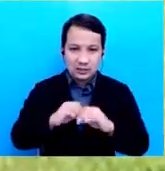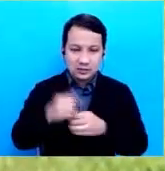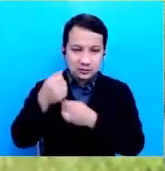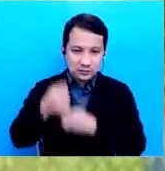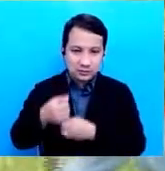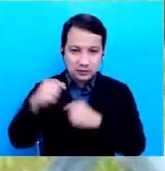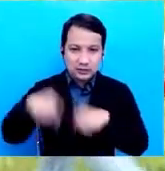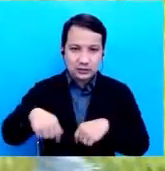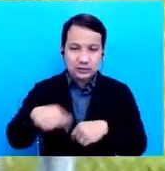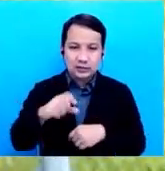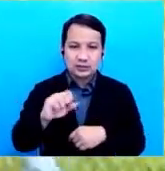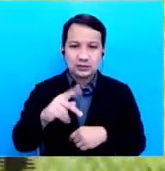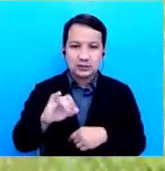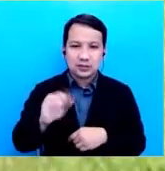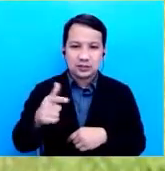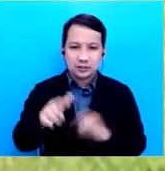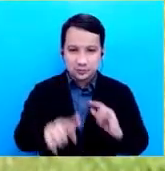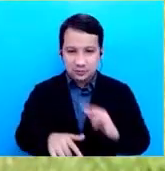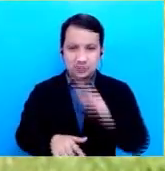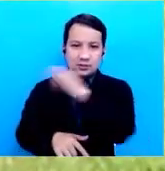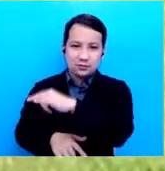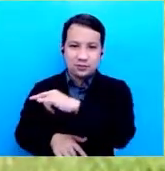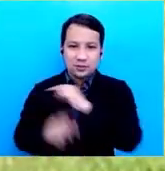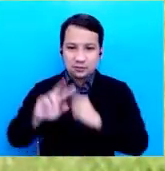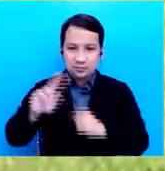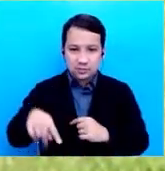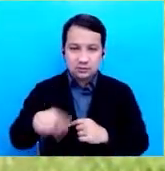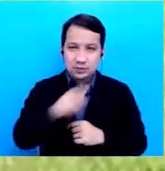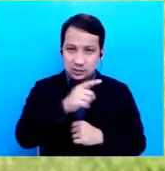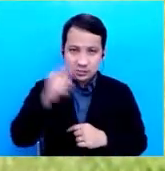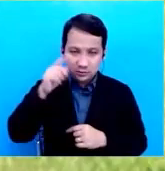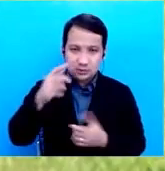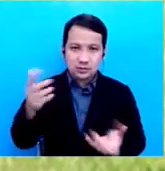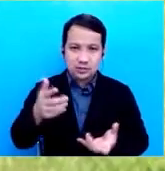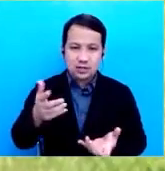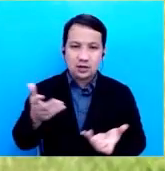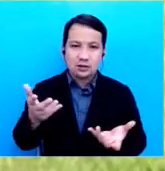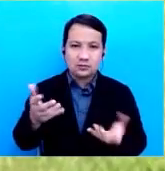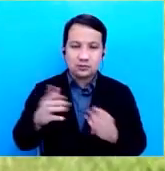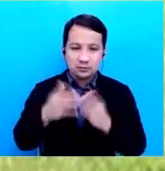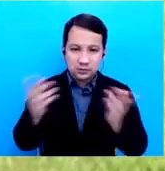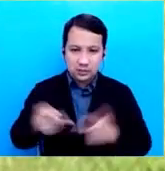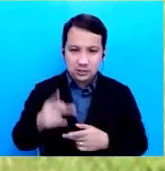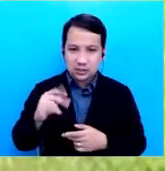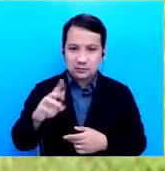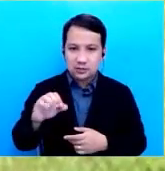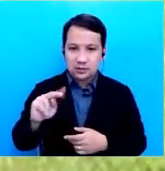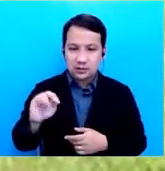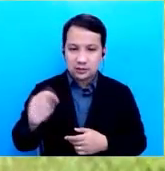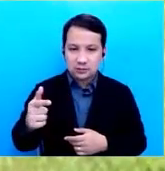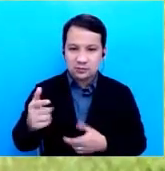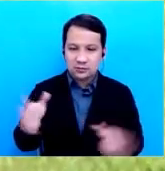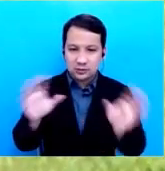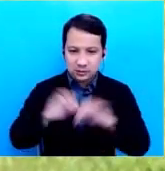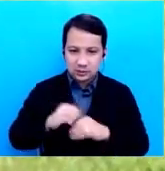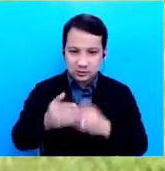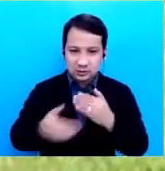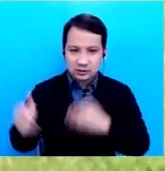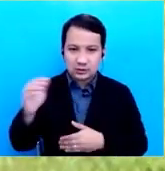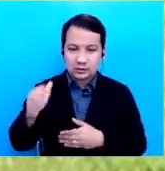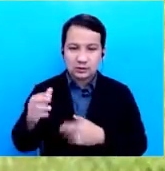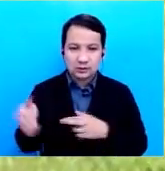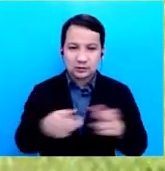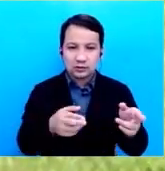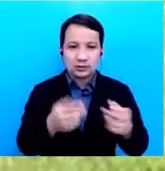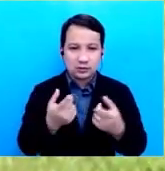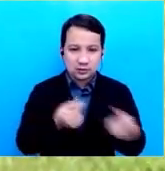sa Sagay at lumipad na si Vice President Lenny Robredo doon sa bayan ng Kabangkalan. At after doon sa Kabangkalan, puro road trip na yung